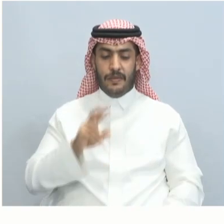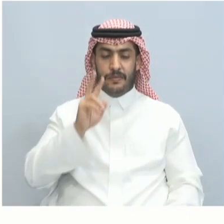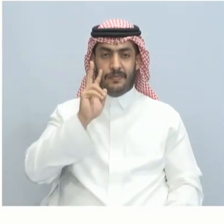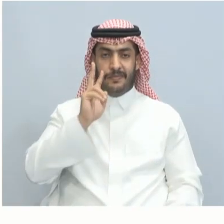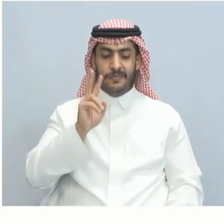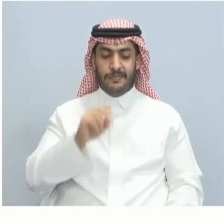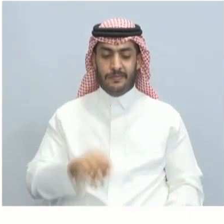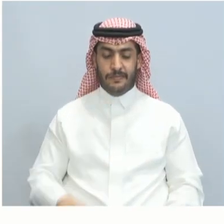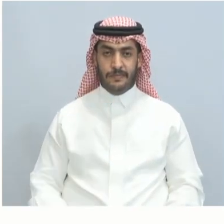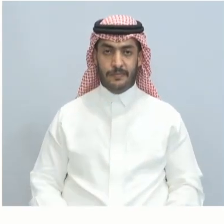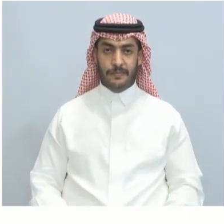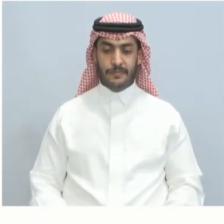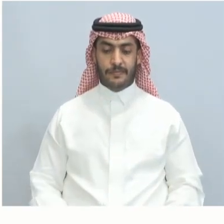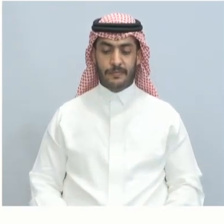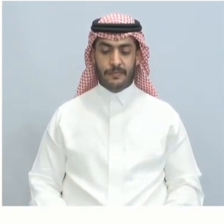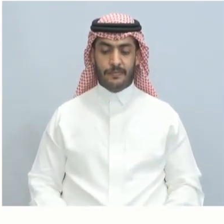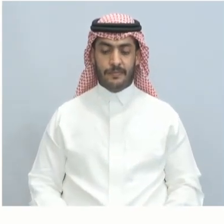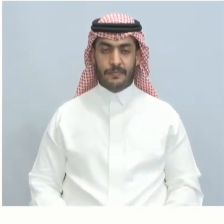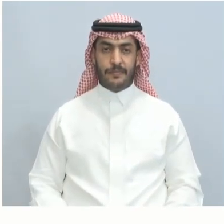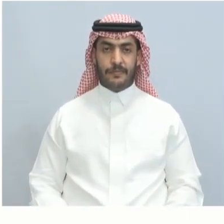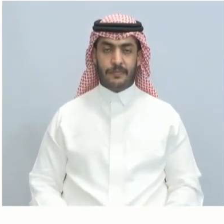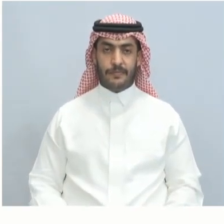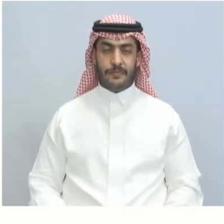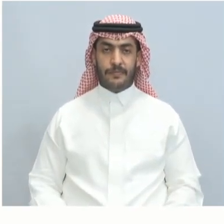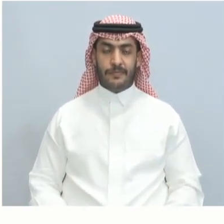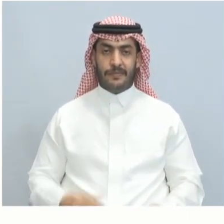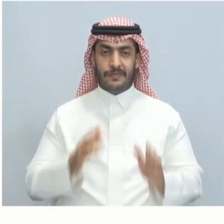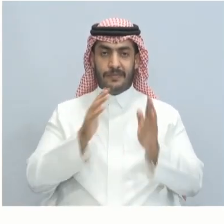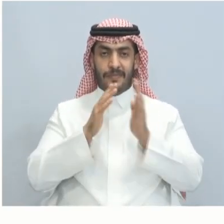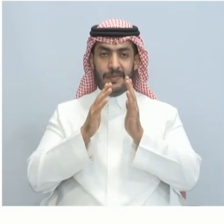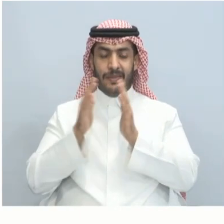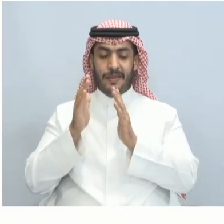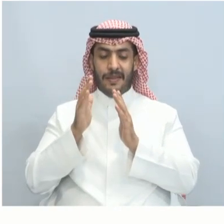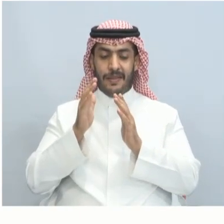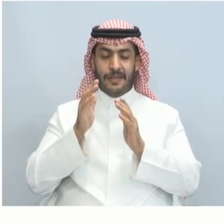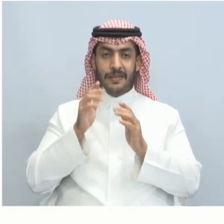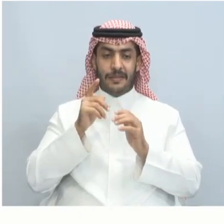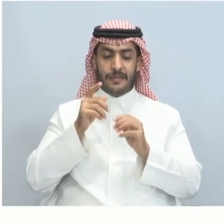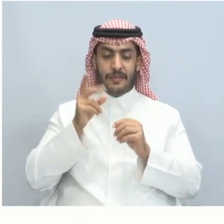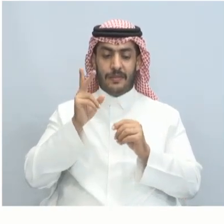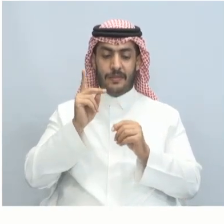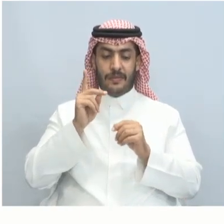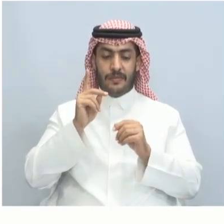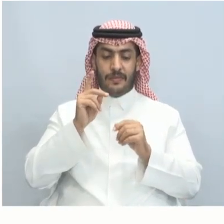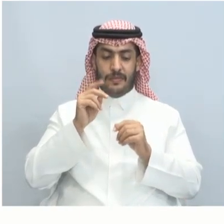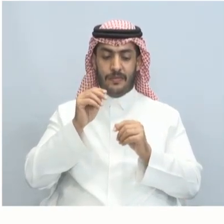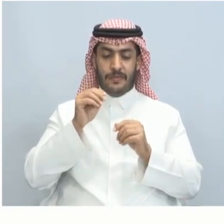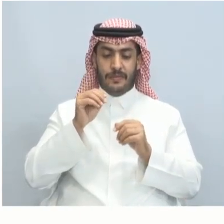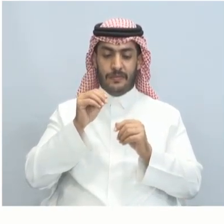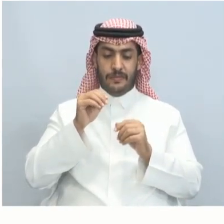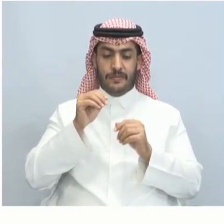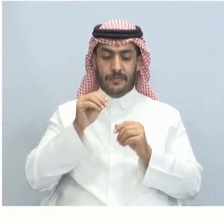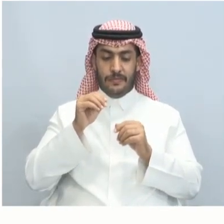1 2 3 4 5 هنا انسحاب خمس وحدات هذا الراس ايضا 1 2